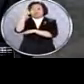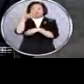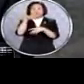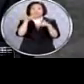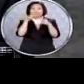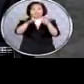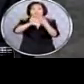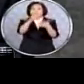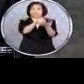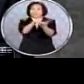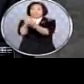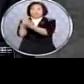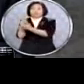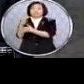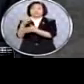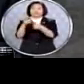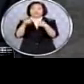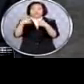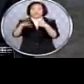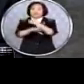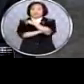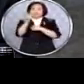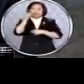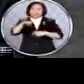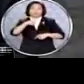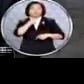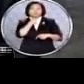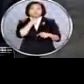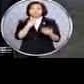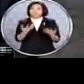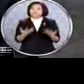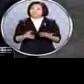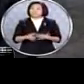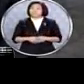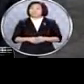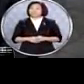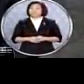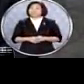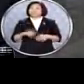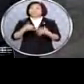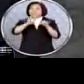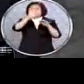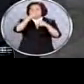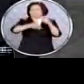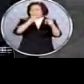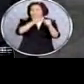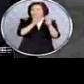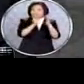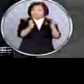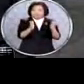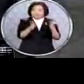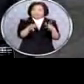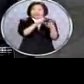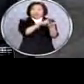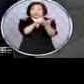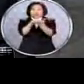题，一个是固本的未来发展的问题。民进党执政八年，举债了这